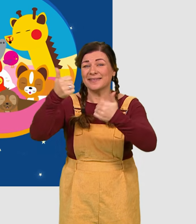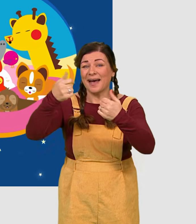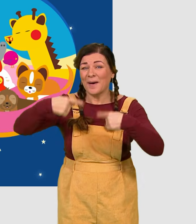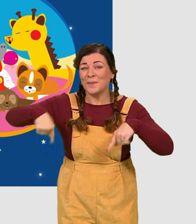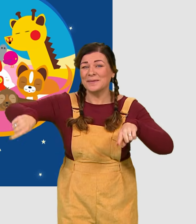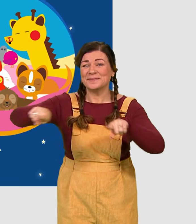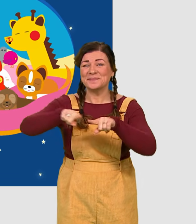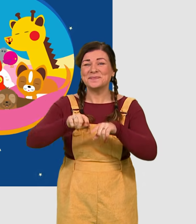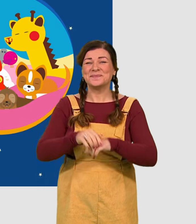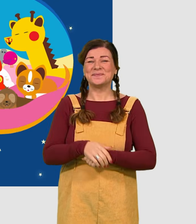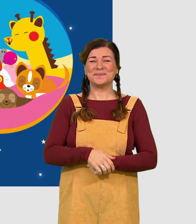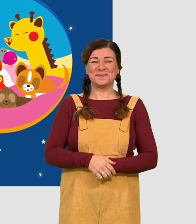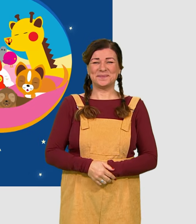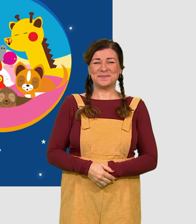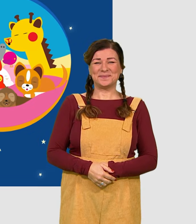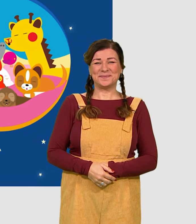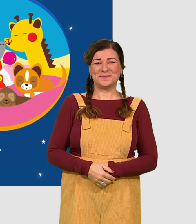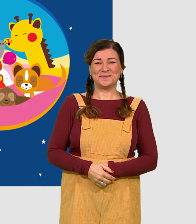da o fyd